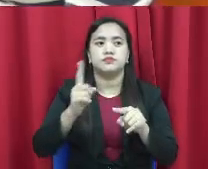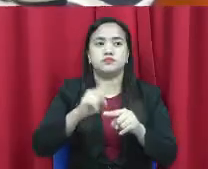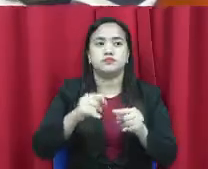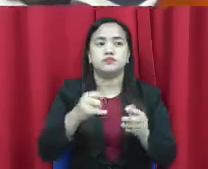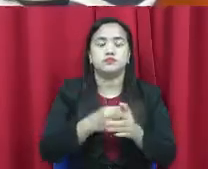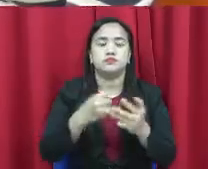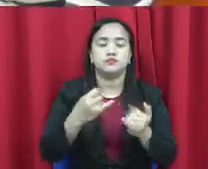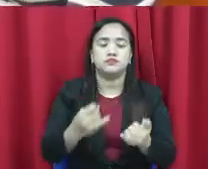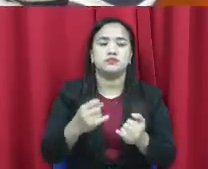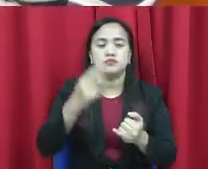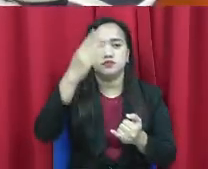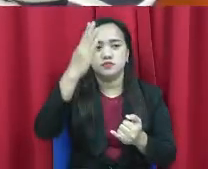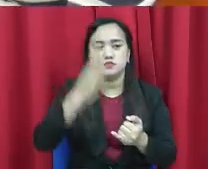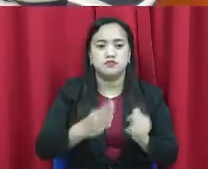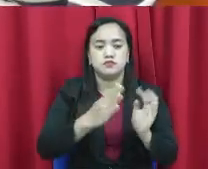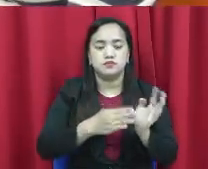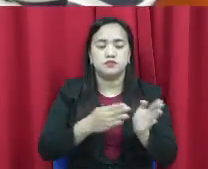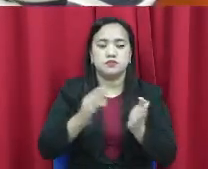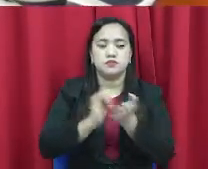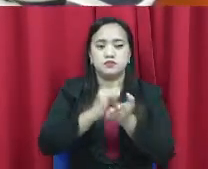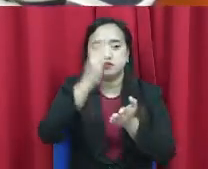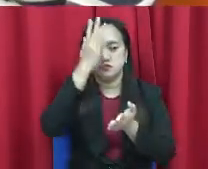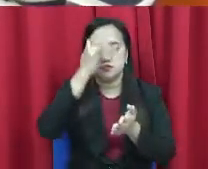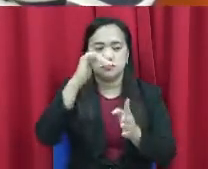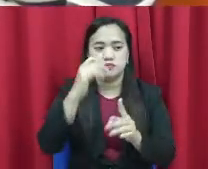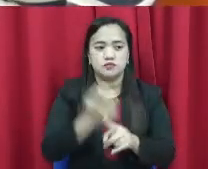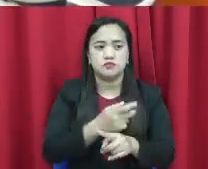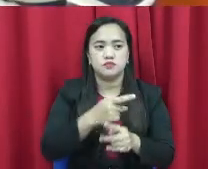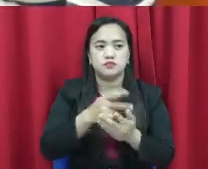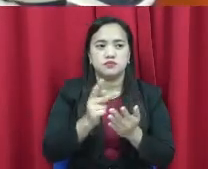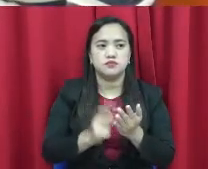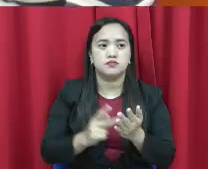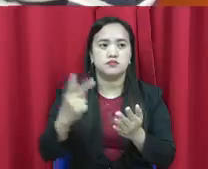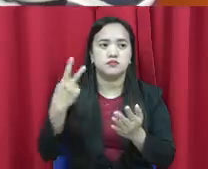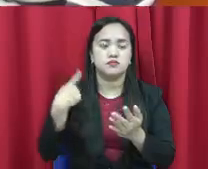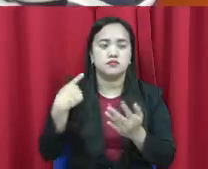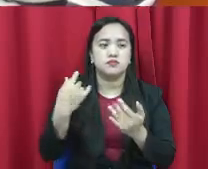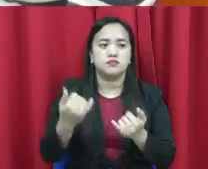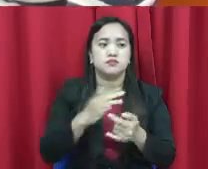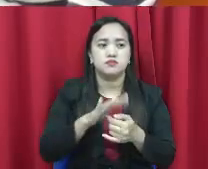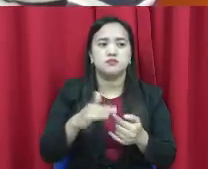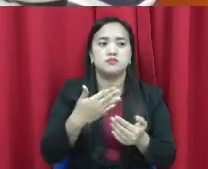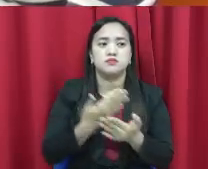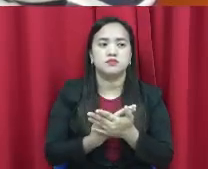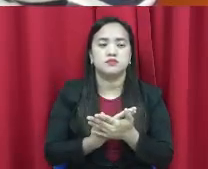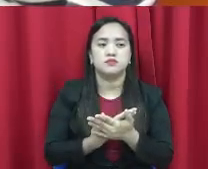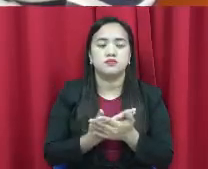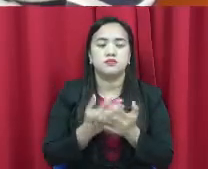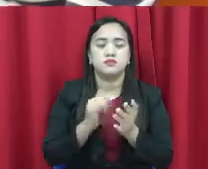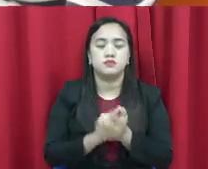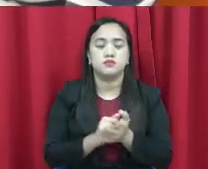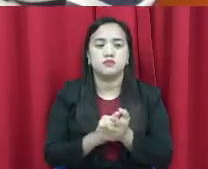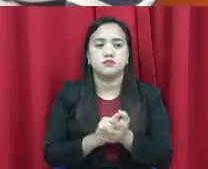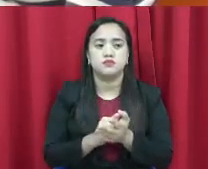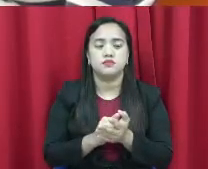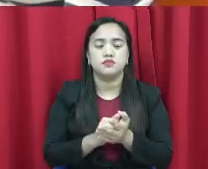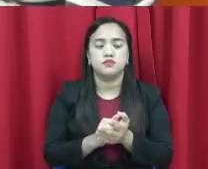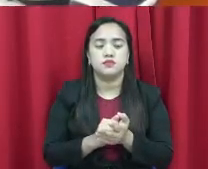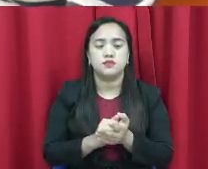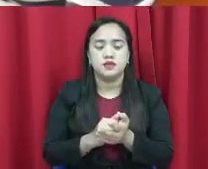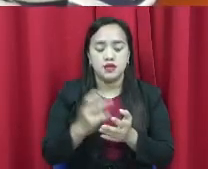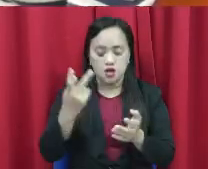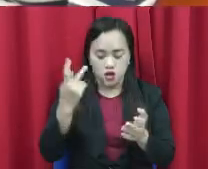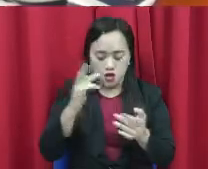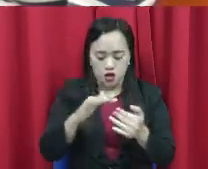Diyos kaya every part mula po nung wala pa kaming anak lahat n nangyayari sa amin ay part of God's plan